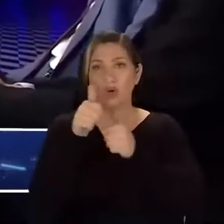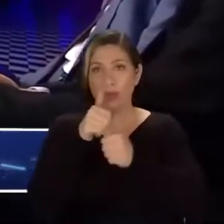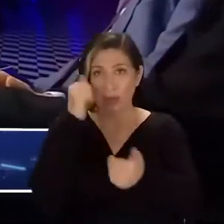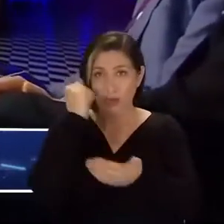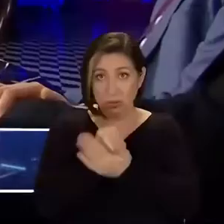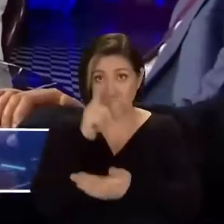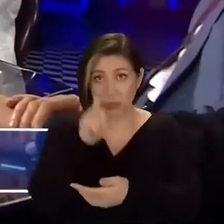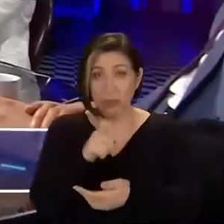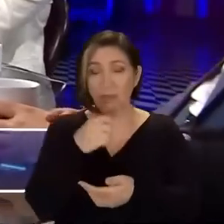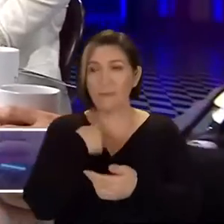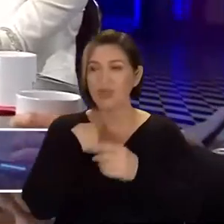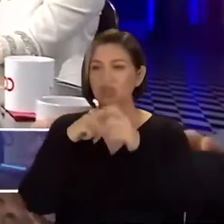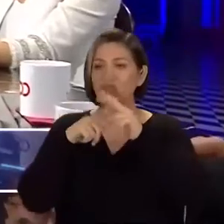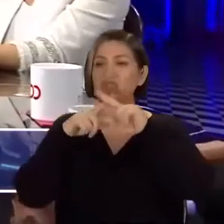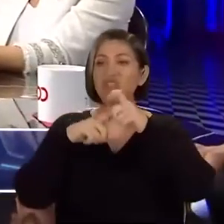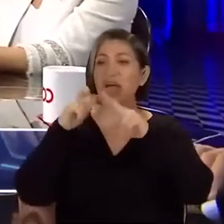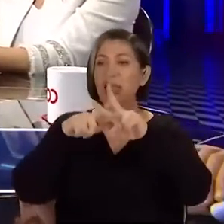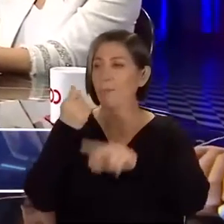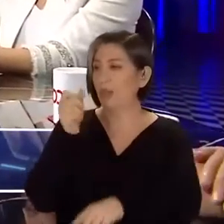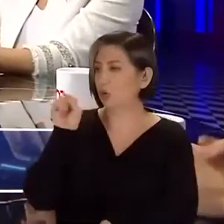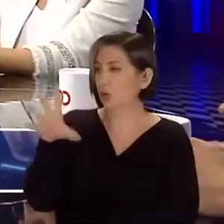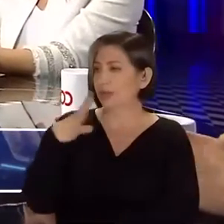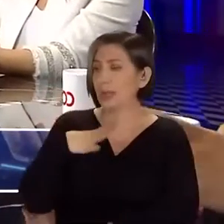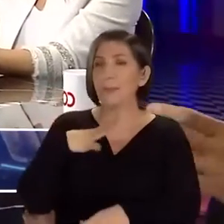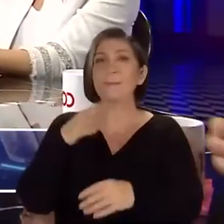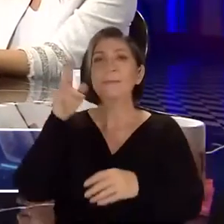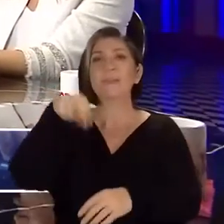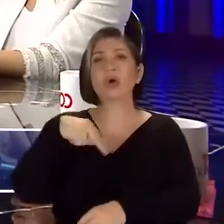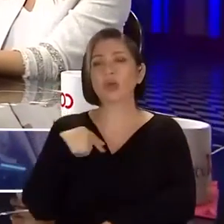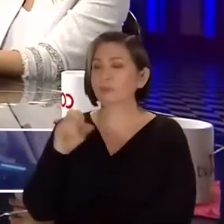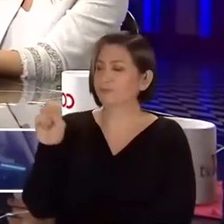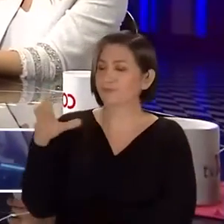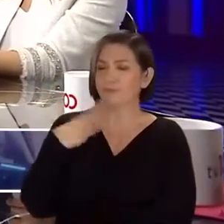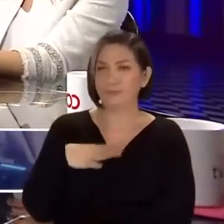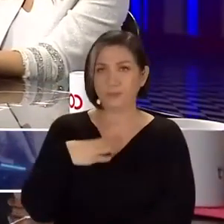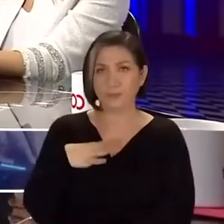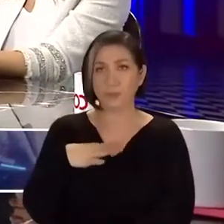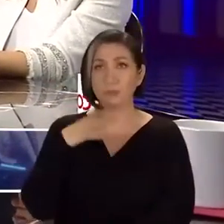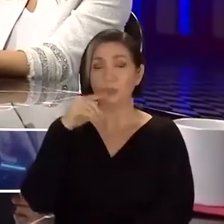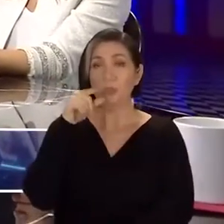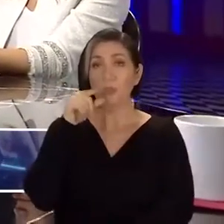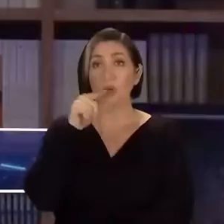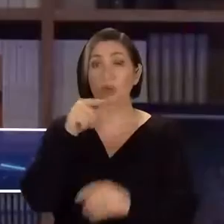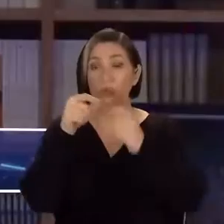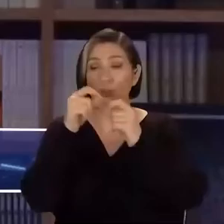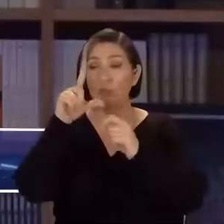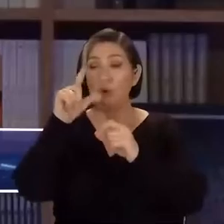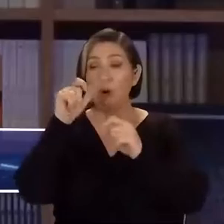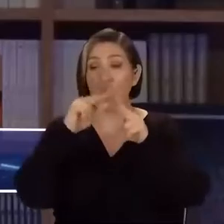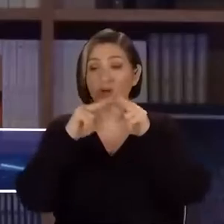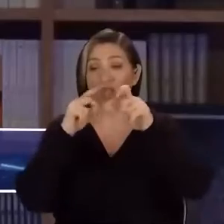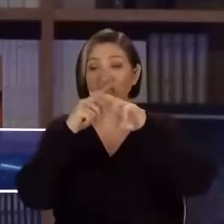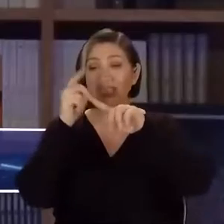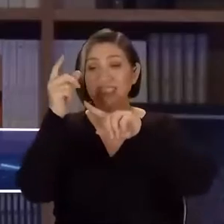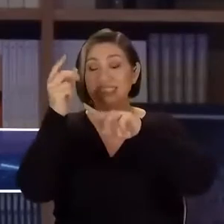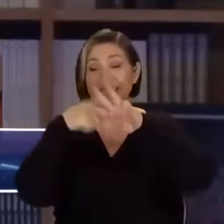bir onaylama. Ben Çağla'ya para göndermek istedim. Bitcoin göndermek istedim. Bu blockchain deniliyor ya. Bu